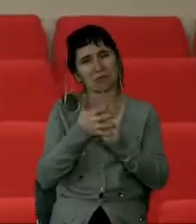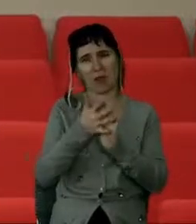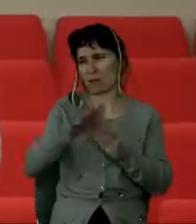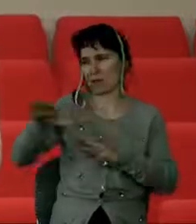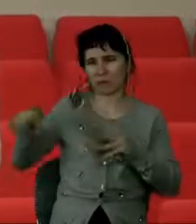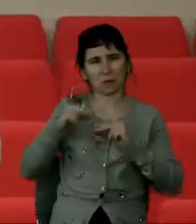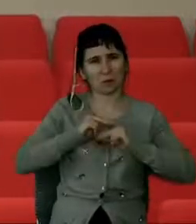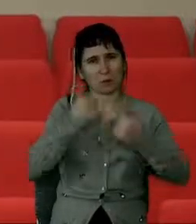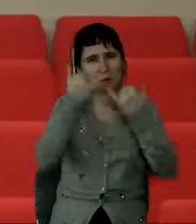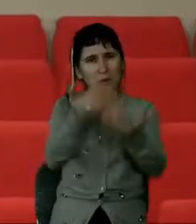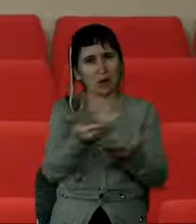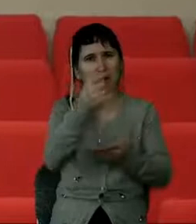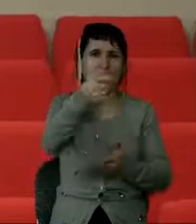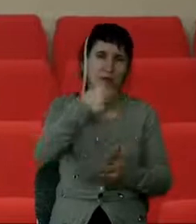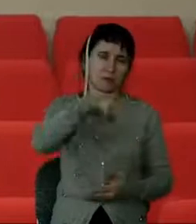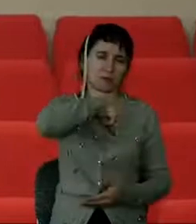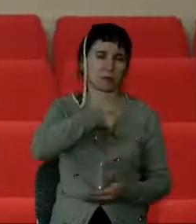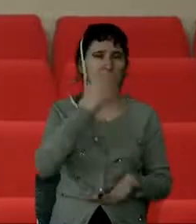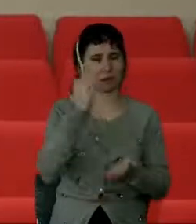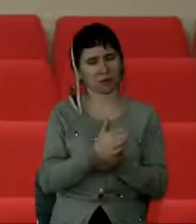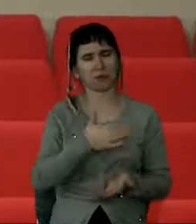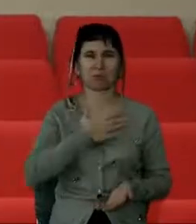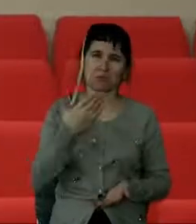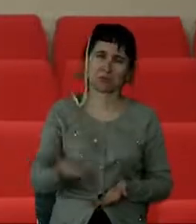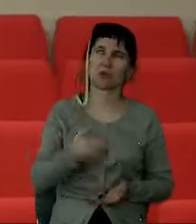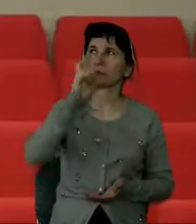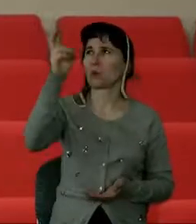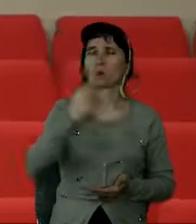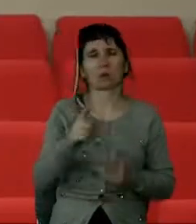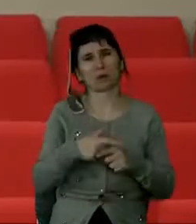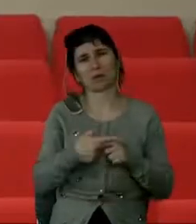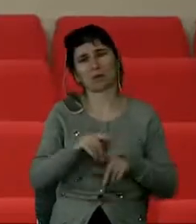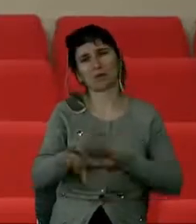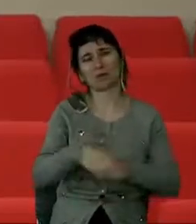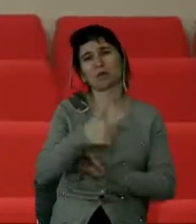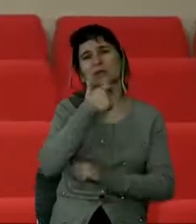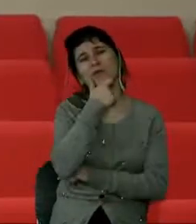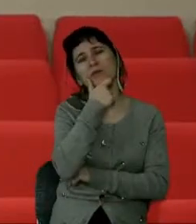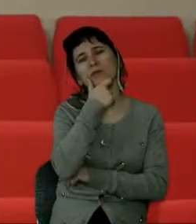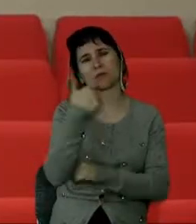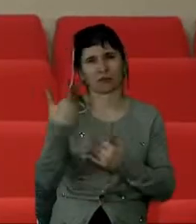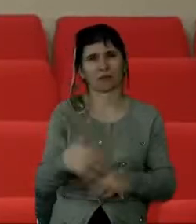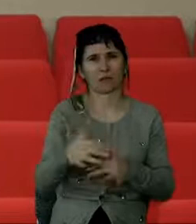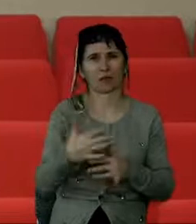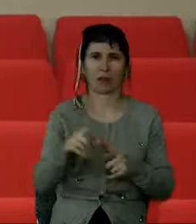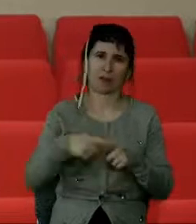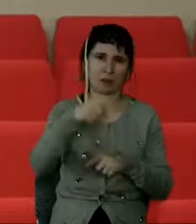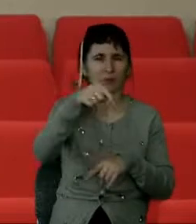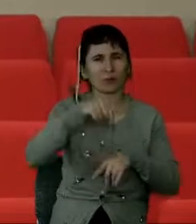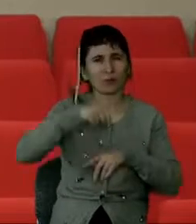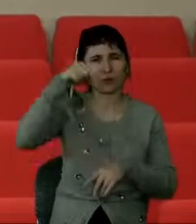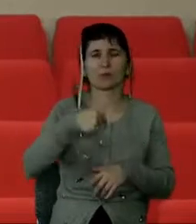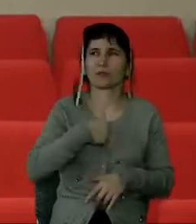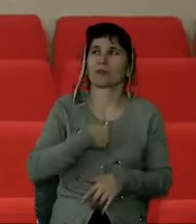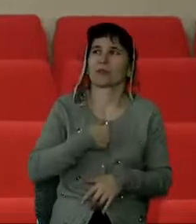Так, може, це не просто буває, що висловити свою подяку, коли навколо не все так складається солодко,